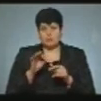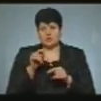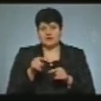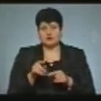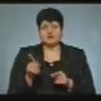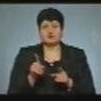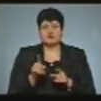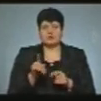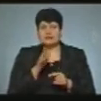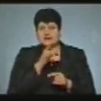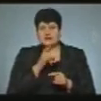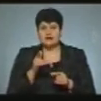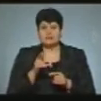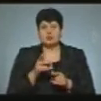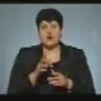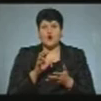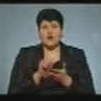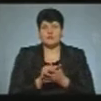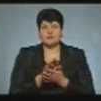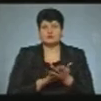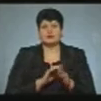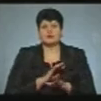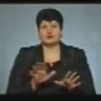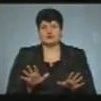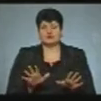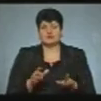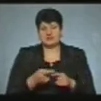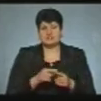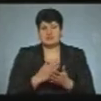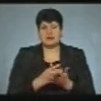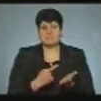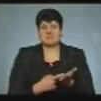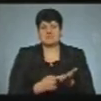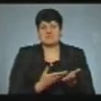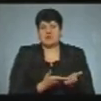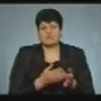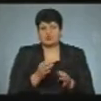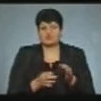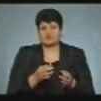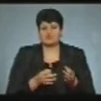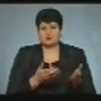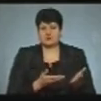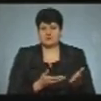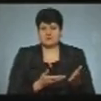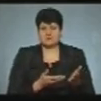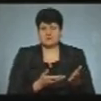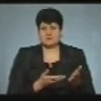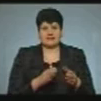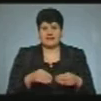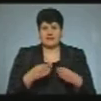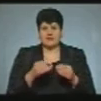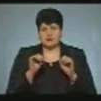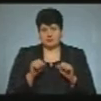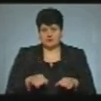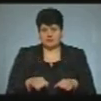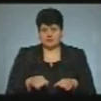термін оренда не буде продовжена. І це стало підставою саме якраз в суді не дати